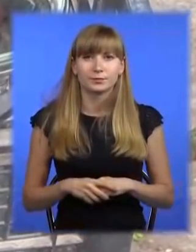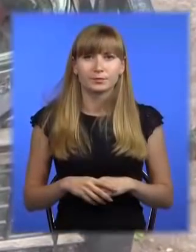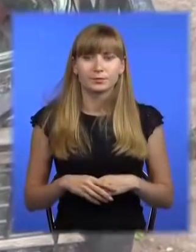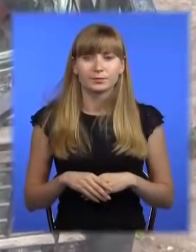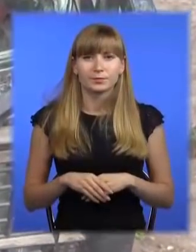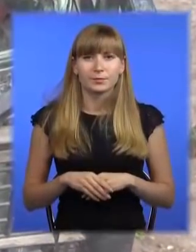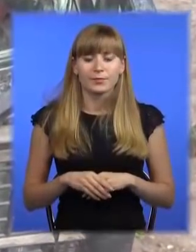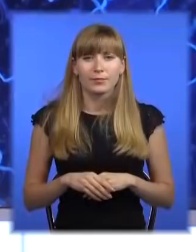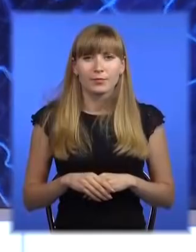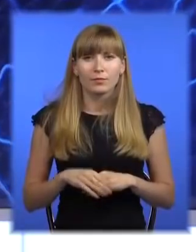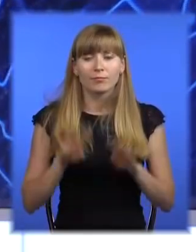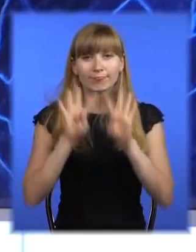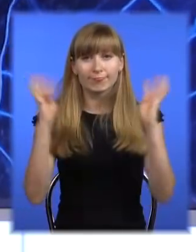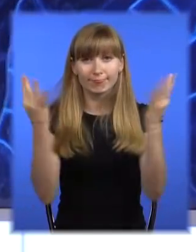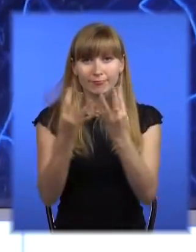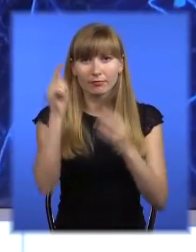міський.